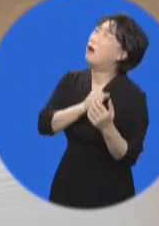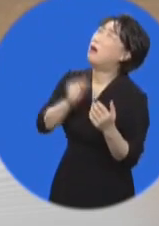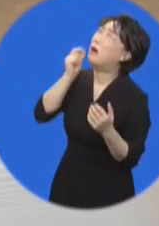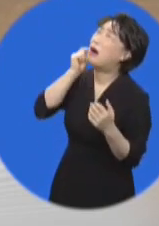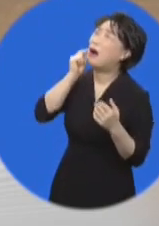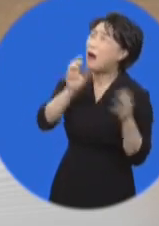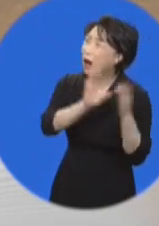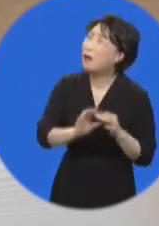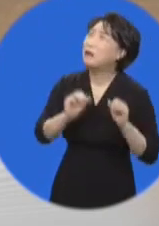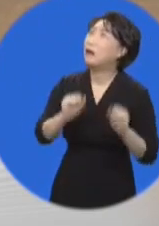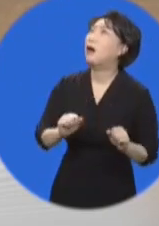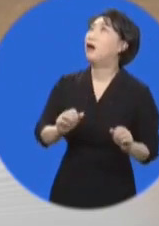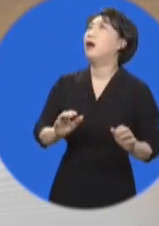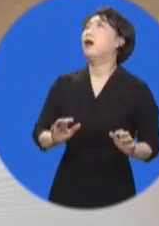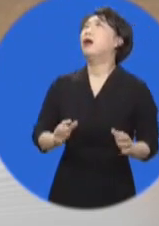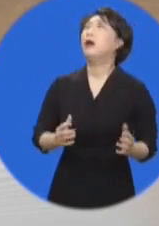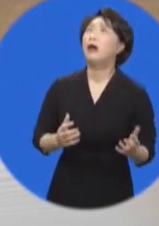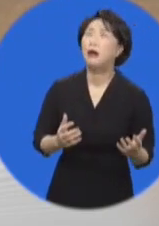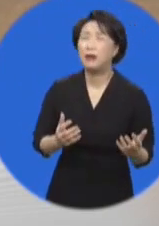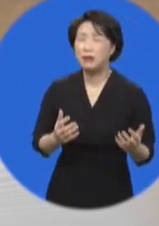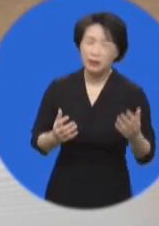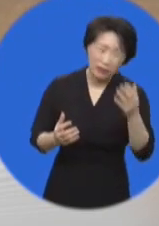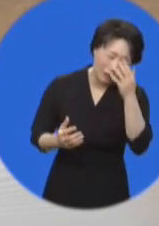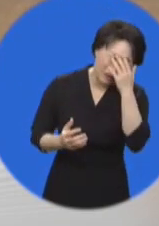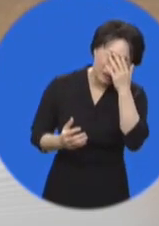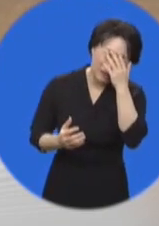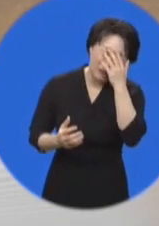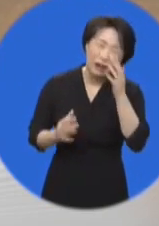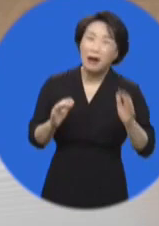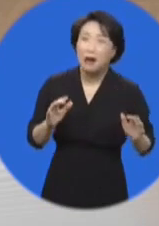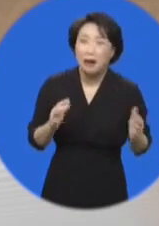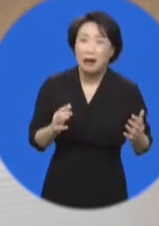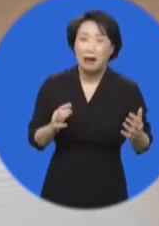없는데 견딜라니. 응?